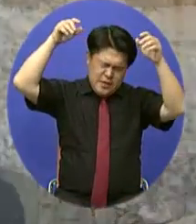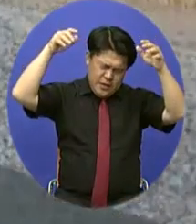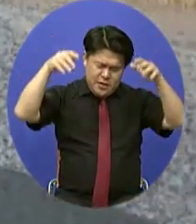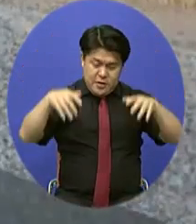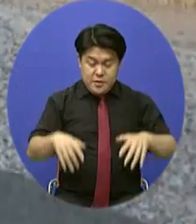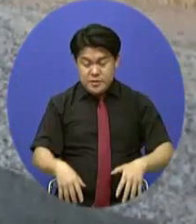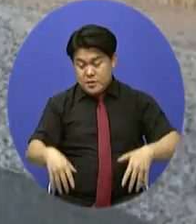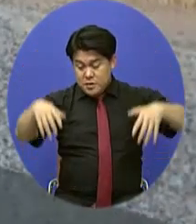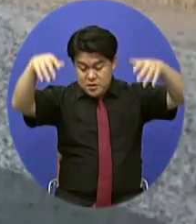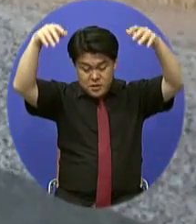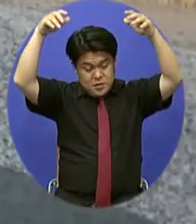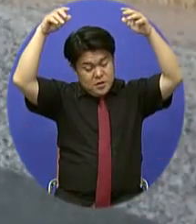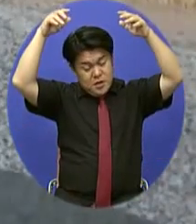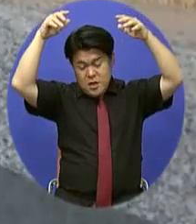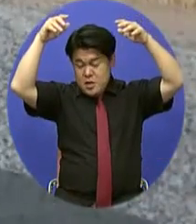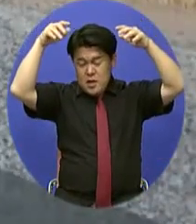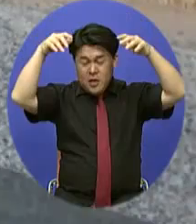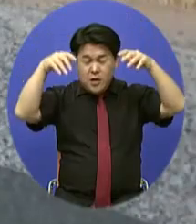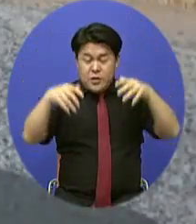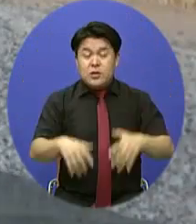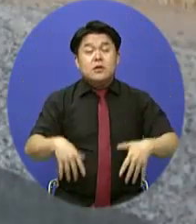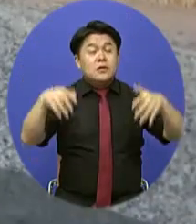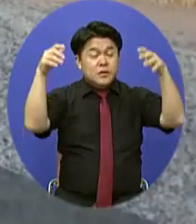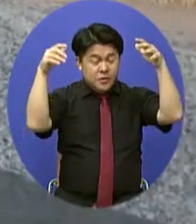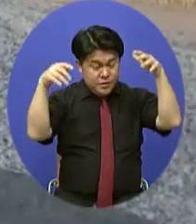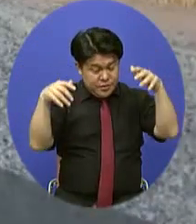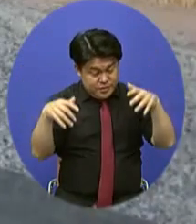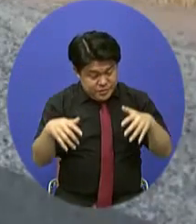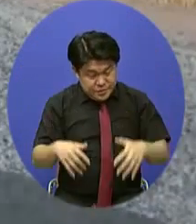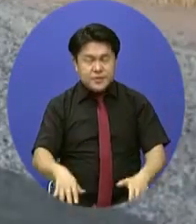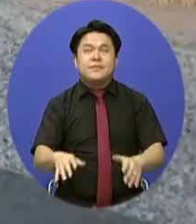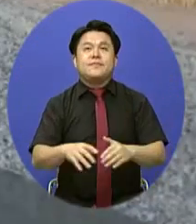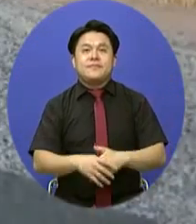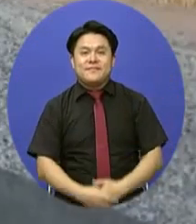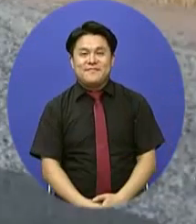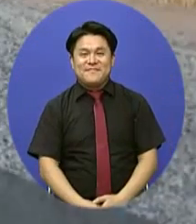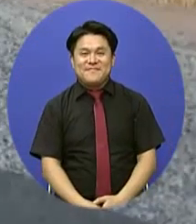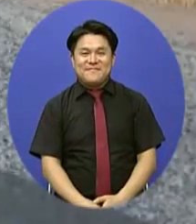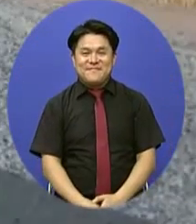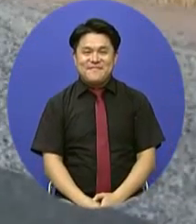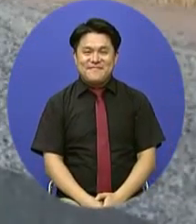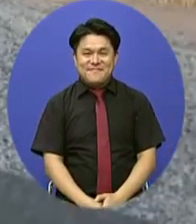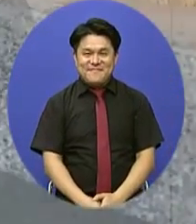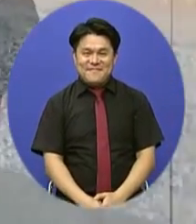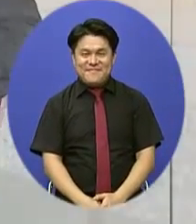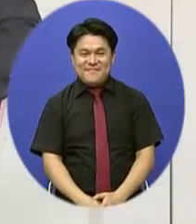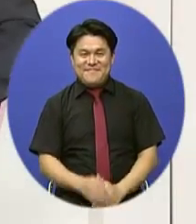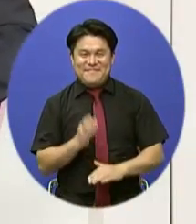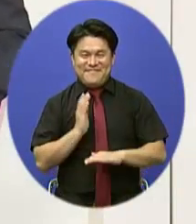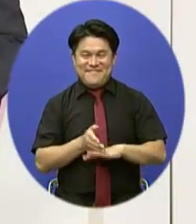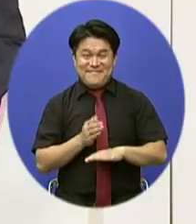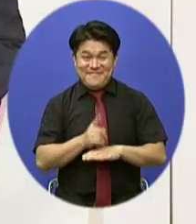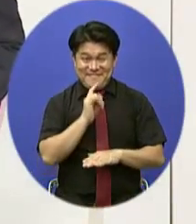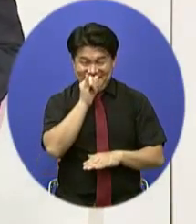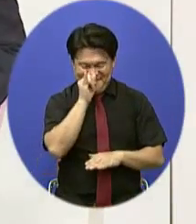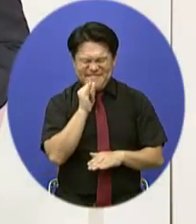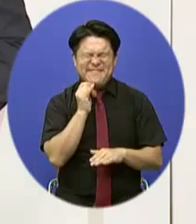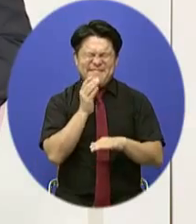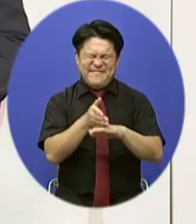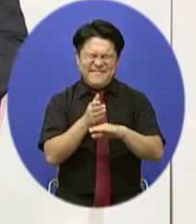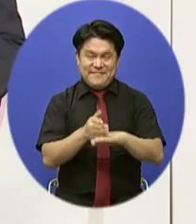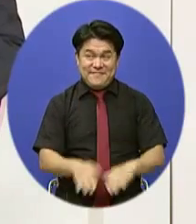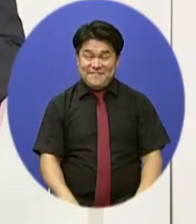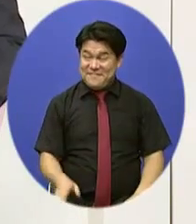비가 내린다 감사합니다. 감사합니다.